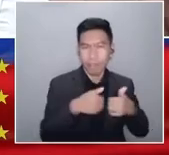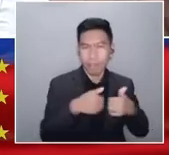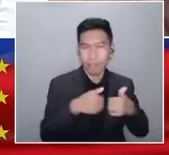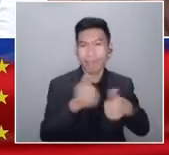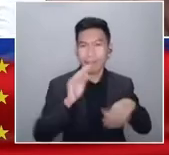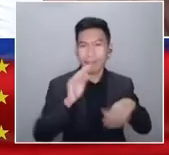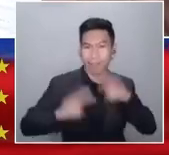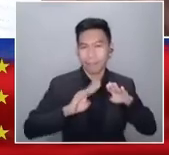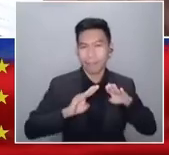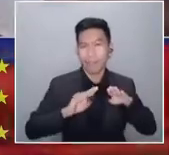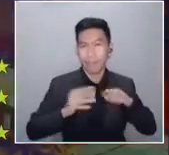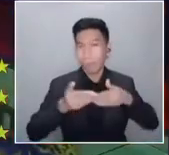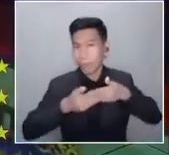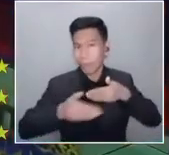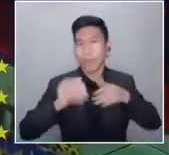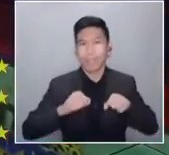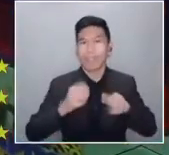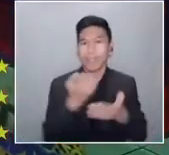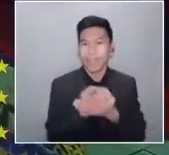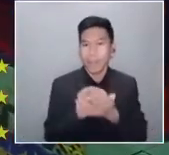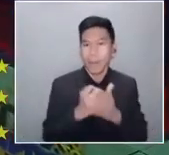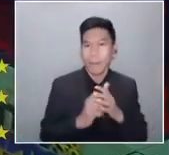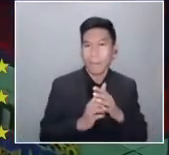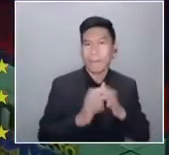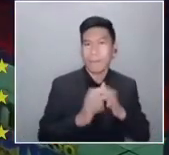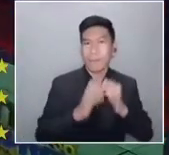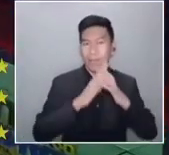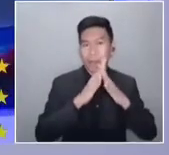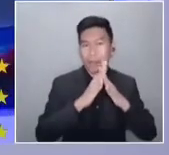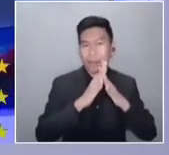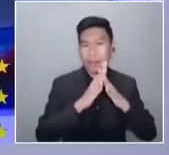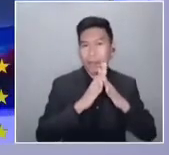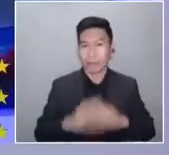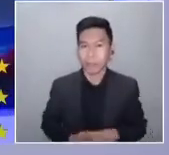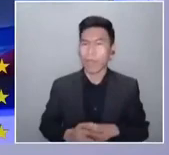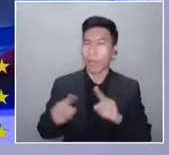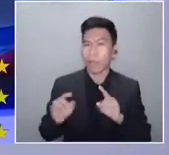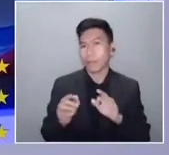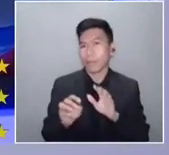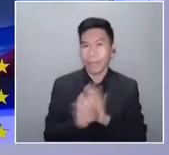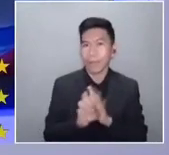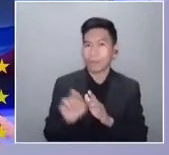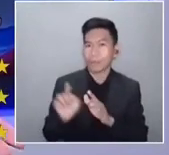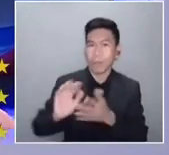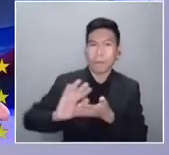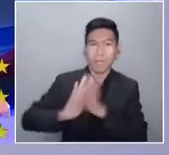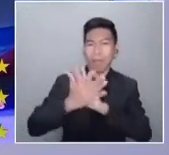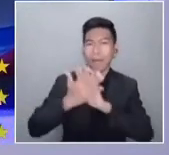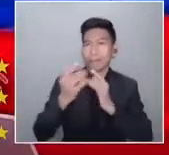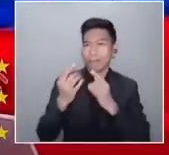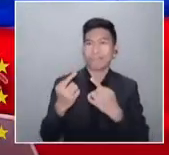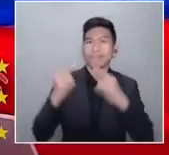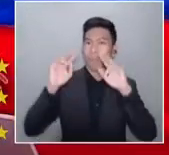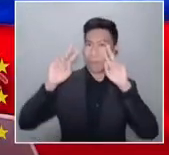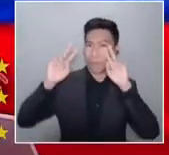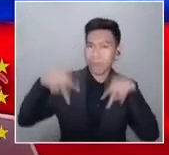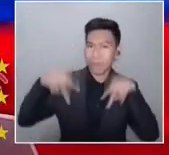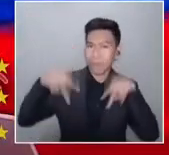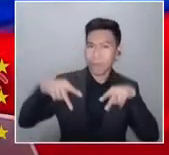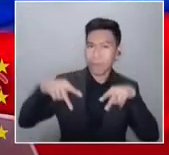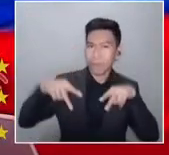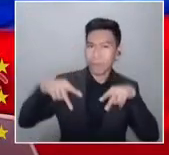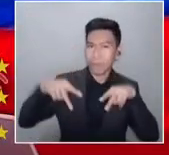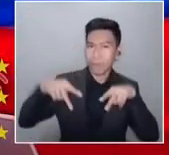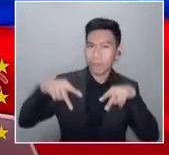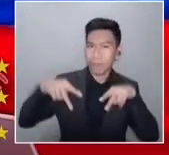Oh, but do we have money for that? Let's say you do become VP and let's say we are able to do this program. Hindi maubusan